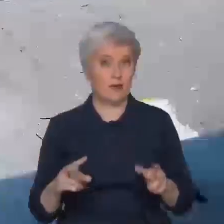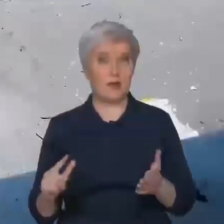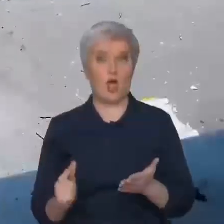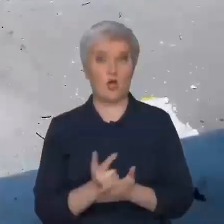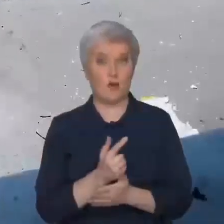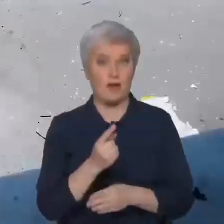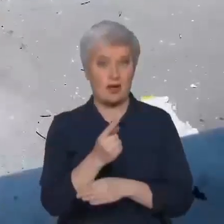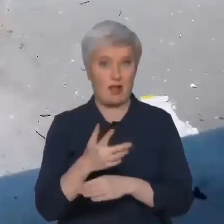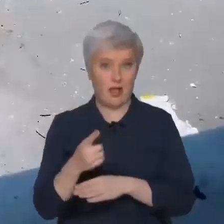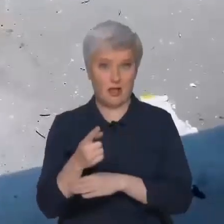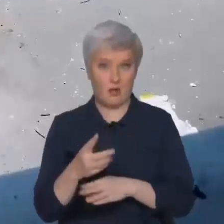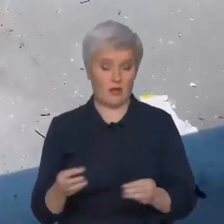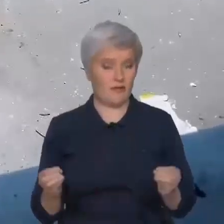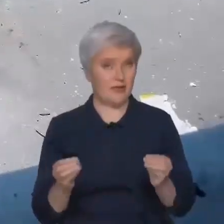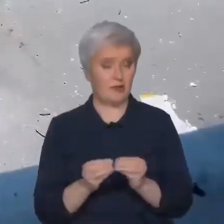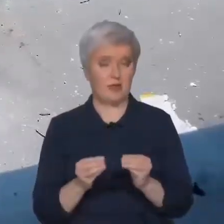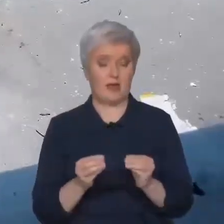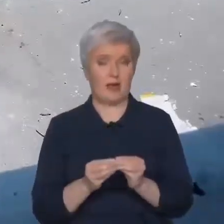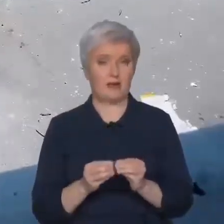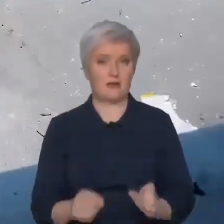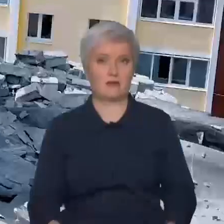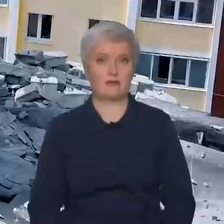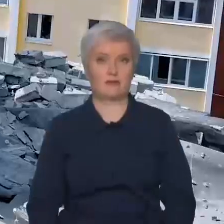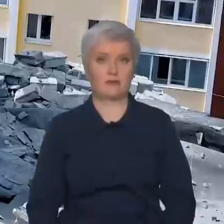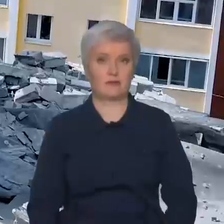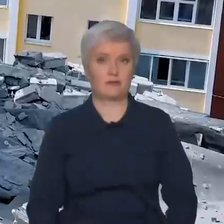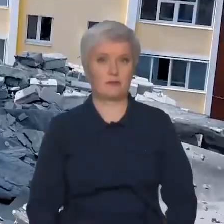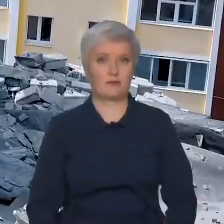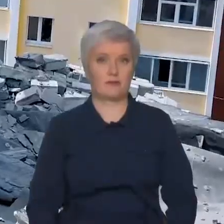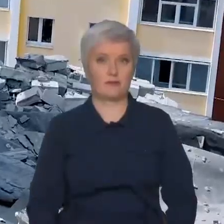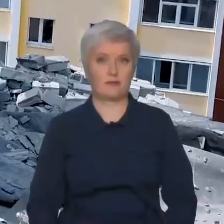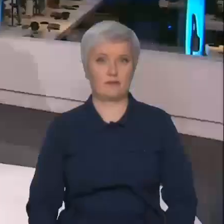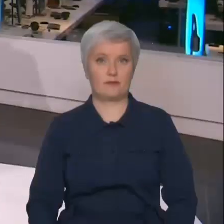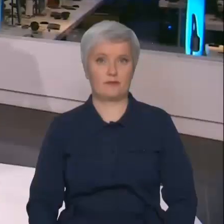ударів зберігається. В'ячеслав Мавричев, новини на Суспільному, Харків.